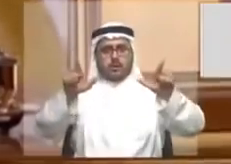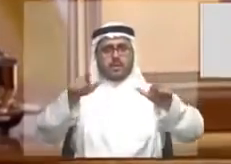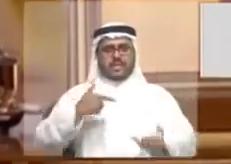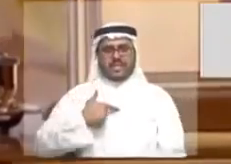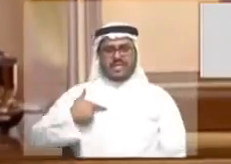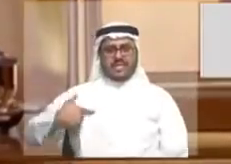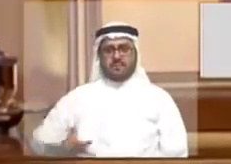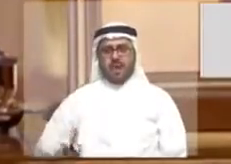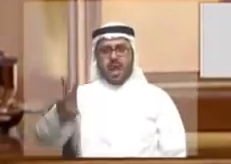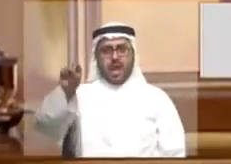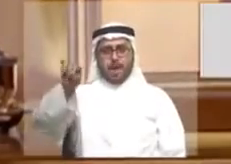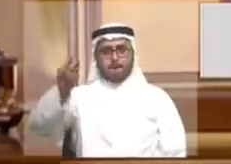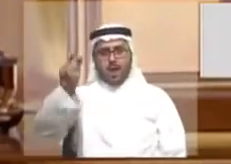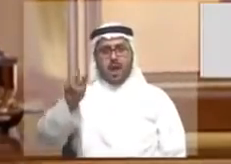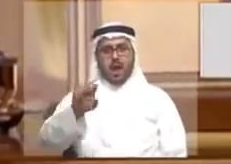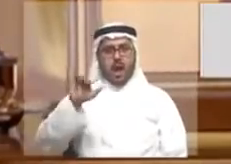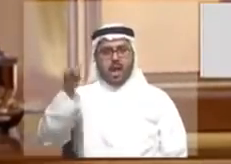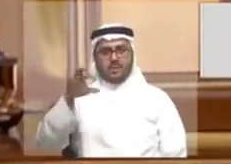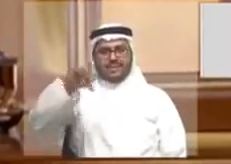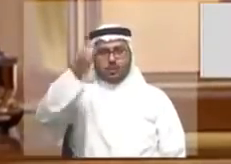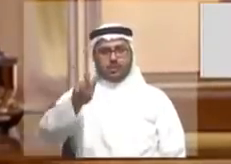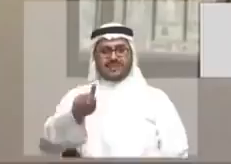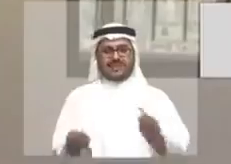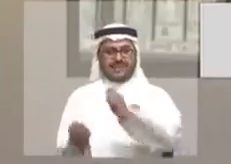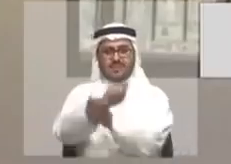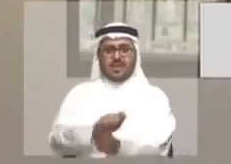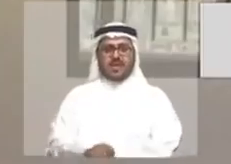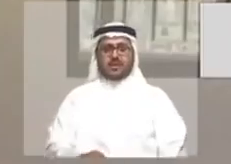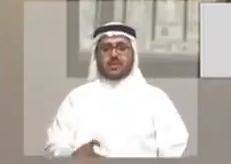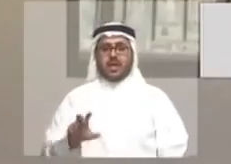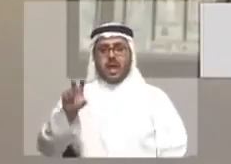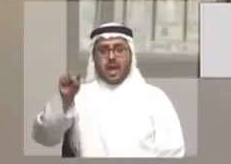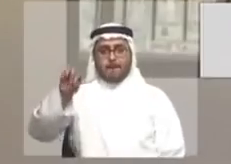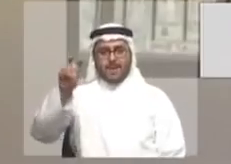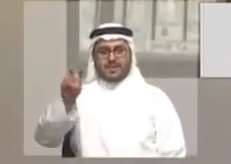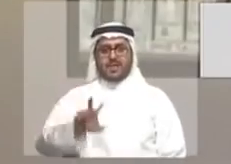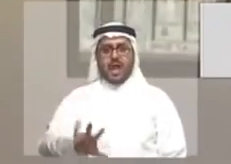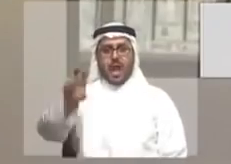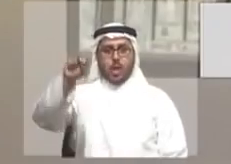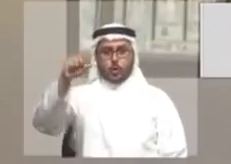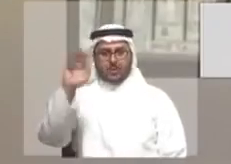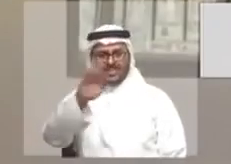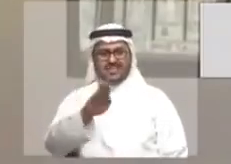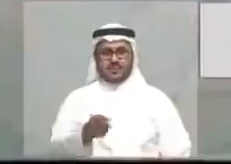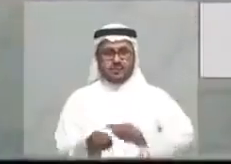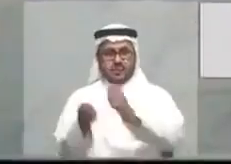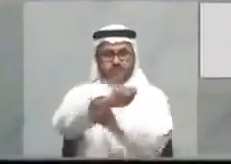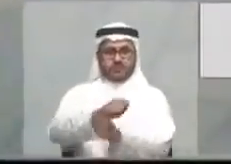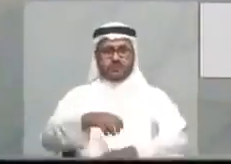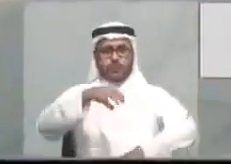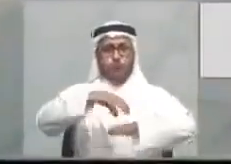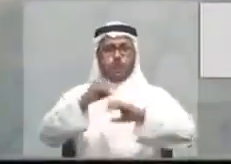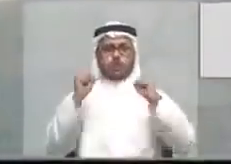عن تسمية القمة العربية 29 بقمة القدس. موقف المملكة العربية